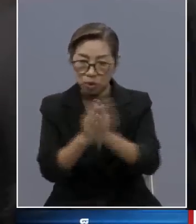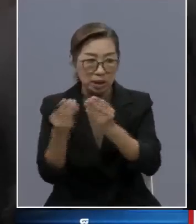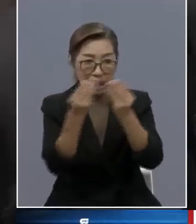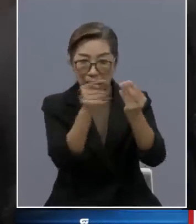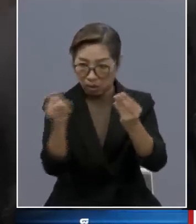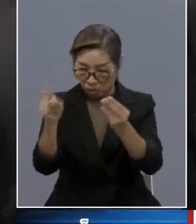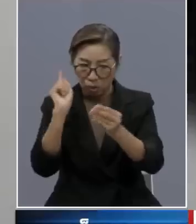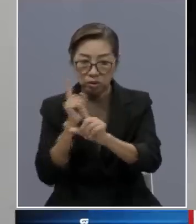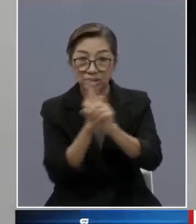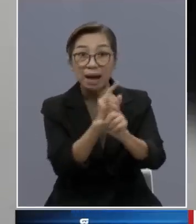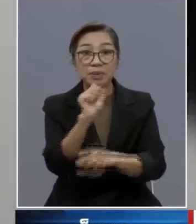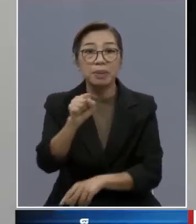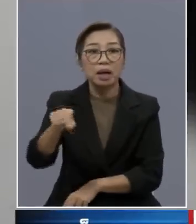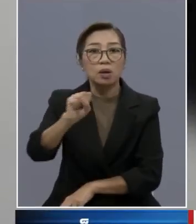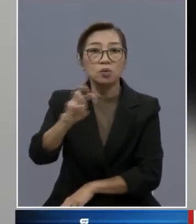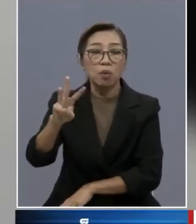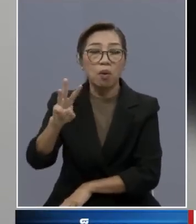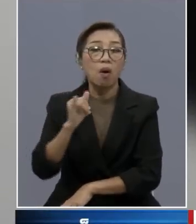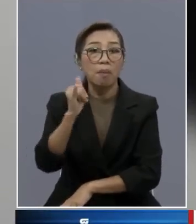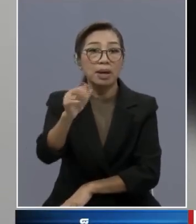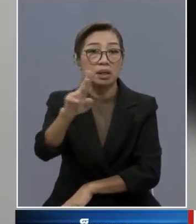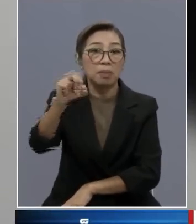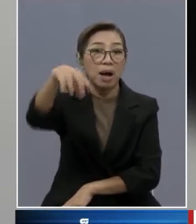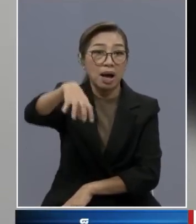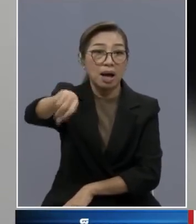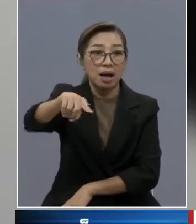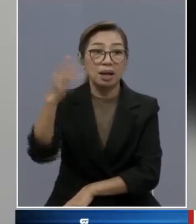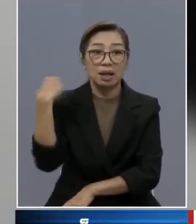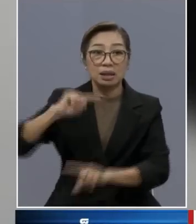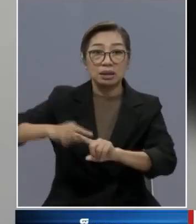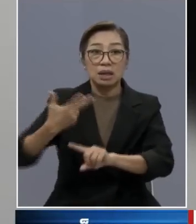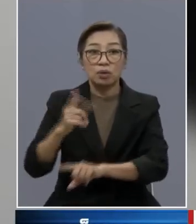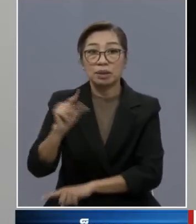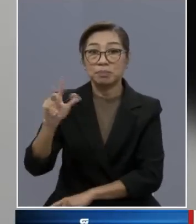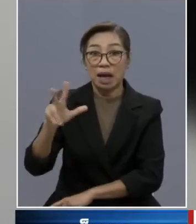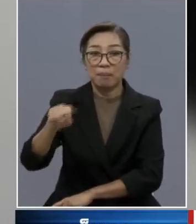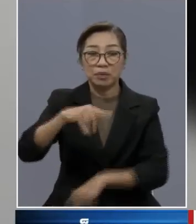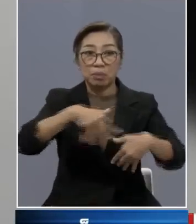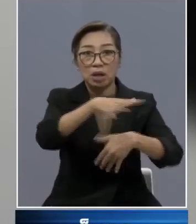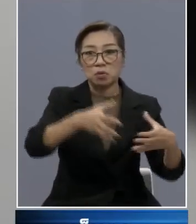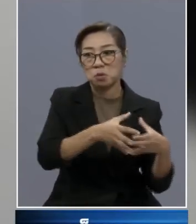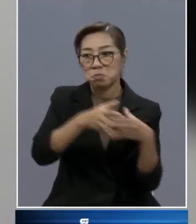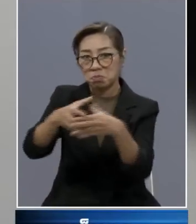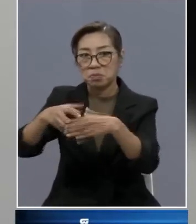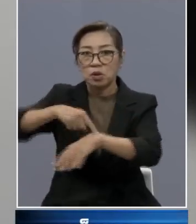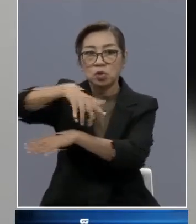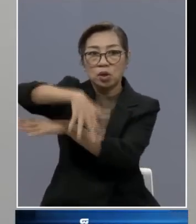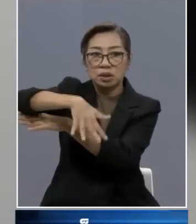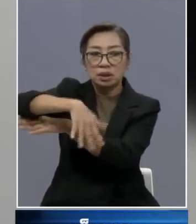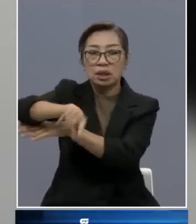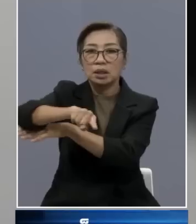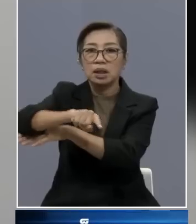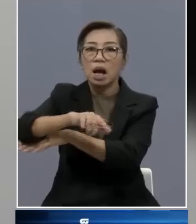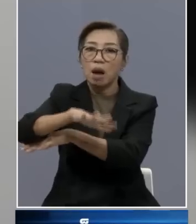อาคารรัฐสภาเกียรติกายเนี่ยนะฮะ23พฤษภาคมก็คือวันนี้ จะไปกันช่วงเย็นนะครับ 17:00 นถึง